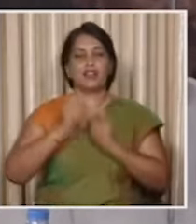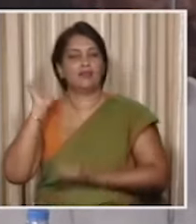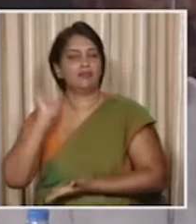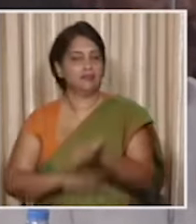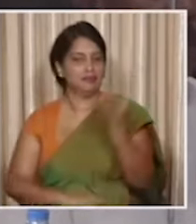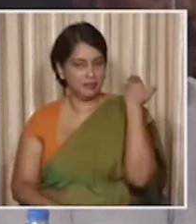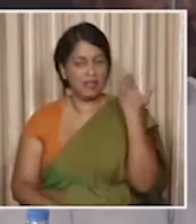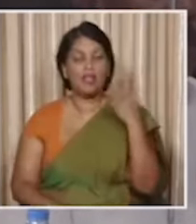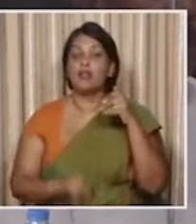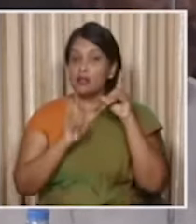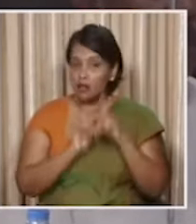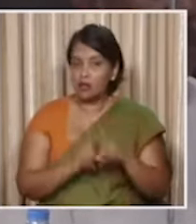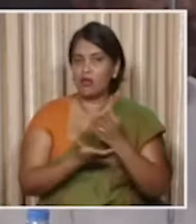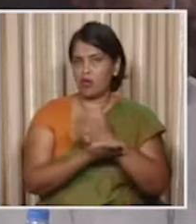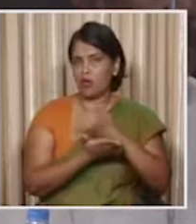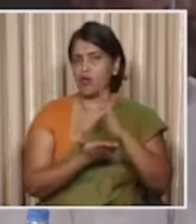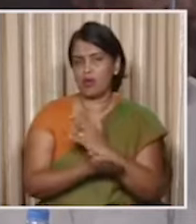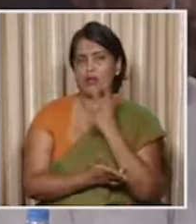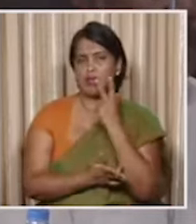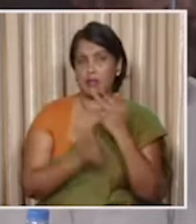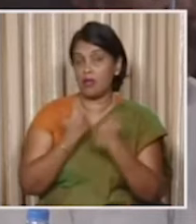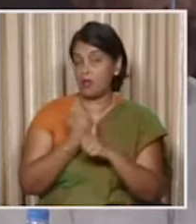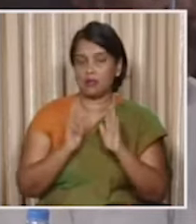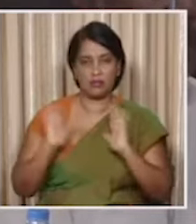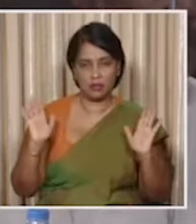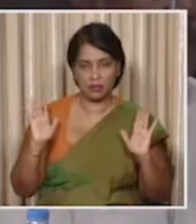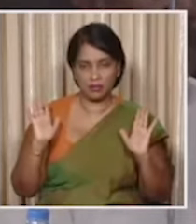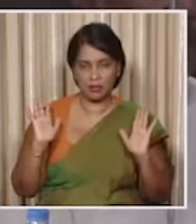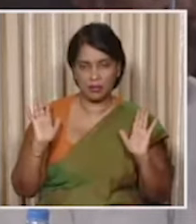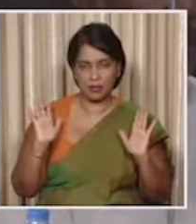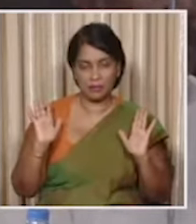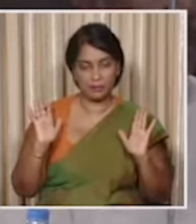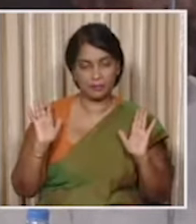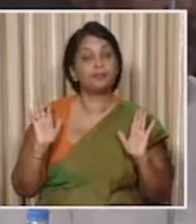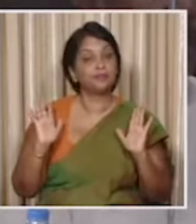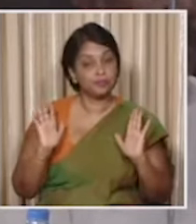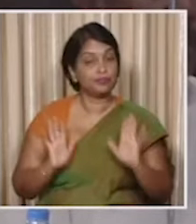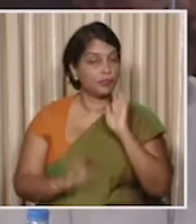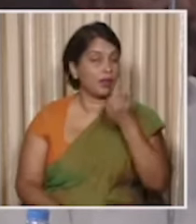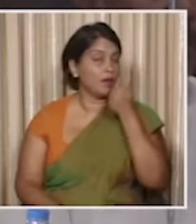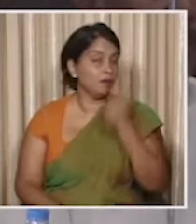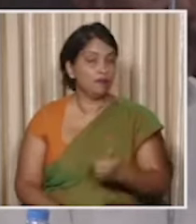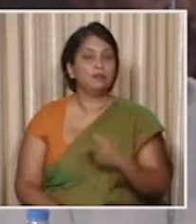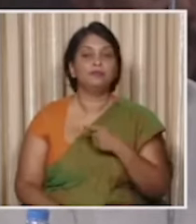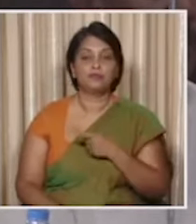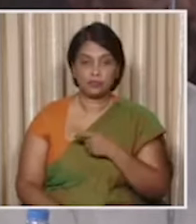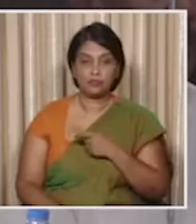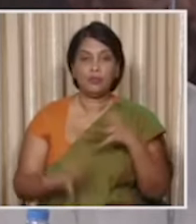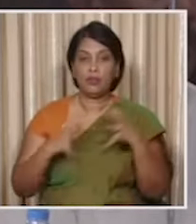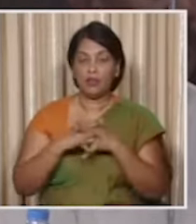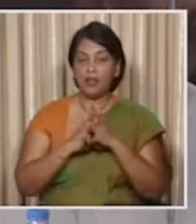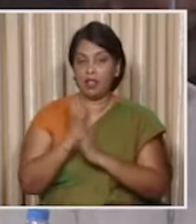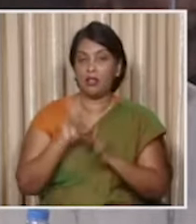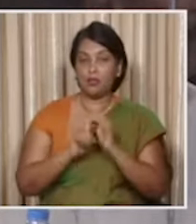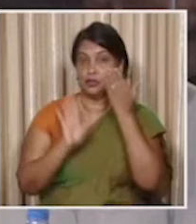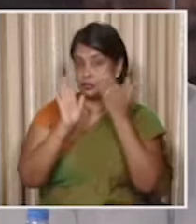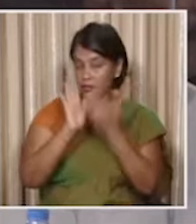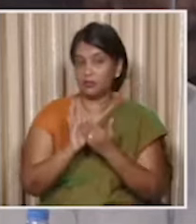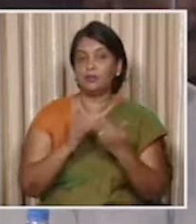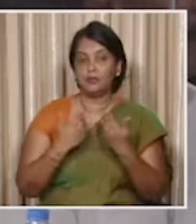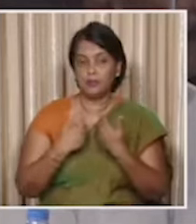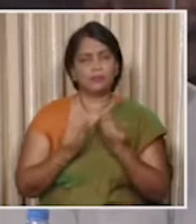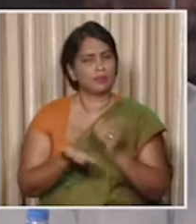ඒ නිසා මෙතන කොටස් දෙකක් නිර්මාණය කරන්න එපා කියලා. හොඳයි. ඒ සහ වැදගත්ම දේ තමයි වලේබුඩ ගරු මන්ත්‍රීතුමා පෙන්නලා දීපු විදිහට